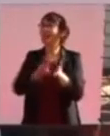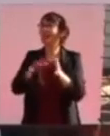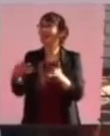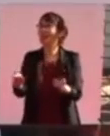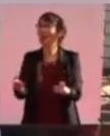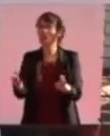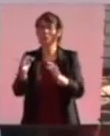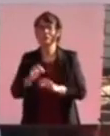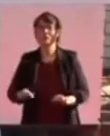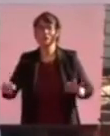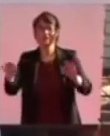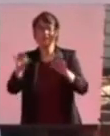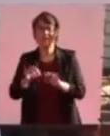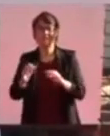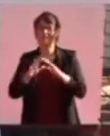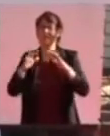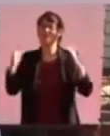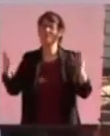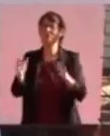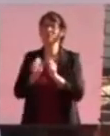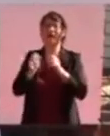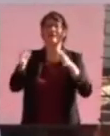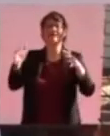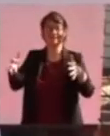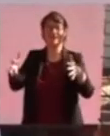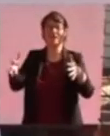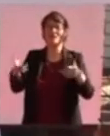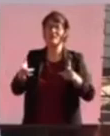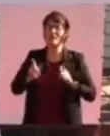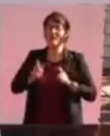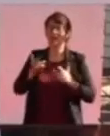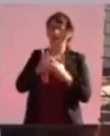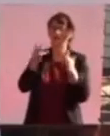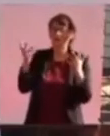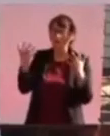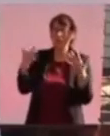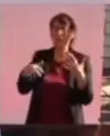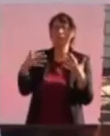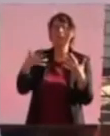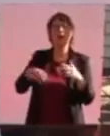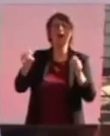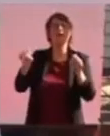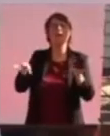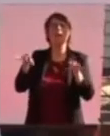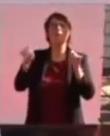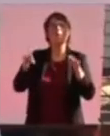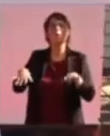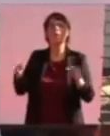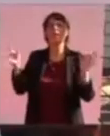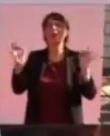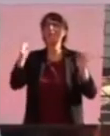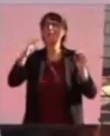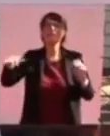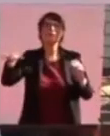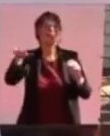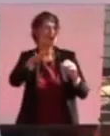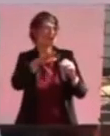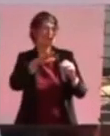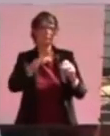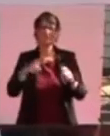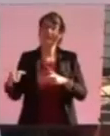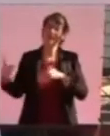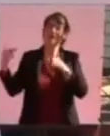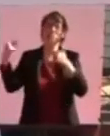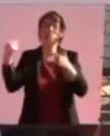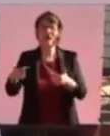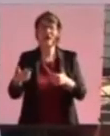pandemia ci ha fatto vedere anche che il ruolo potrebbe avere l'inquinamento atmosferico su gravità e diffusione del virus mentre